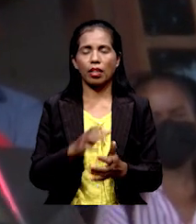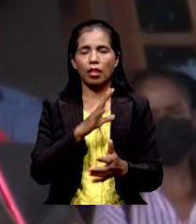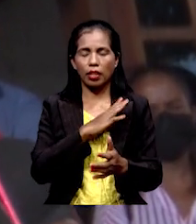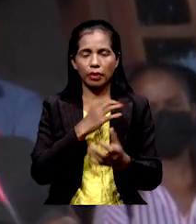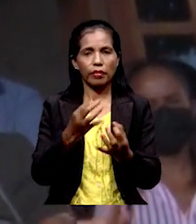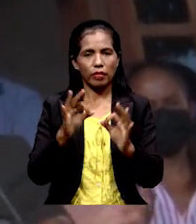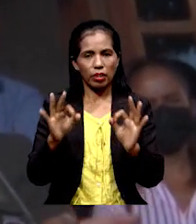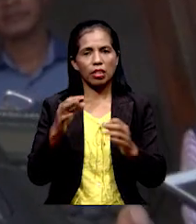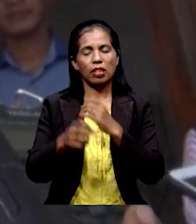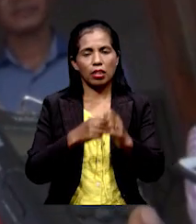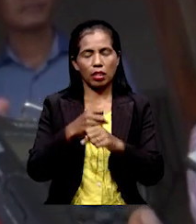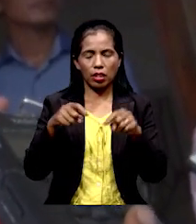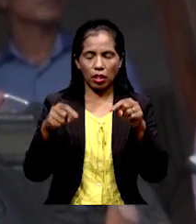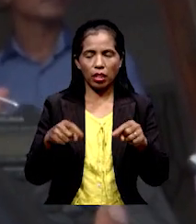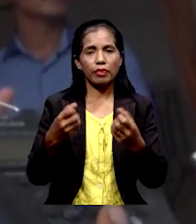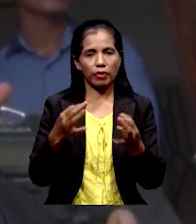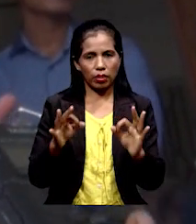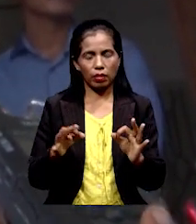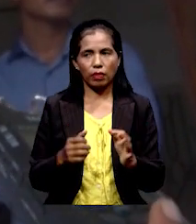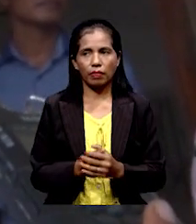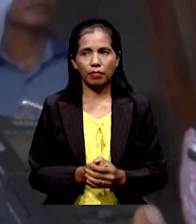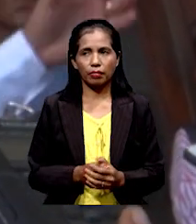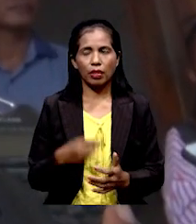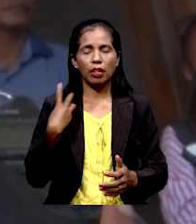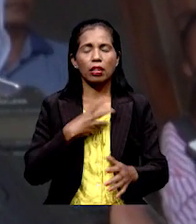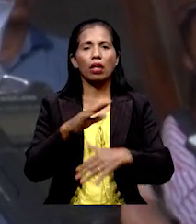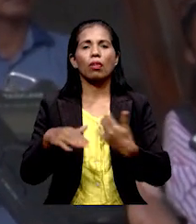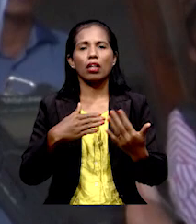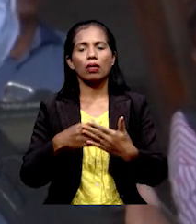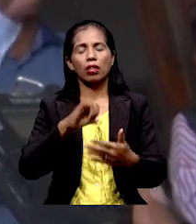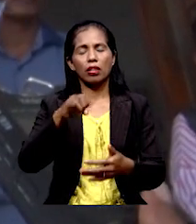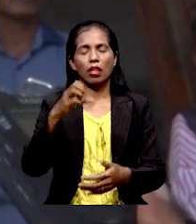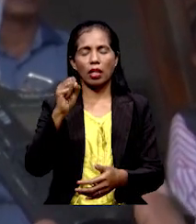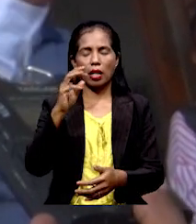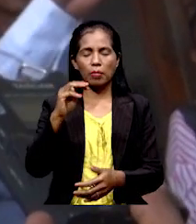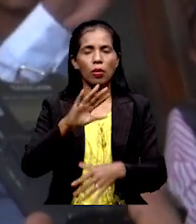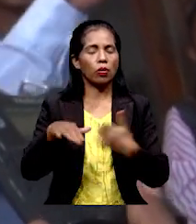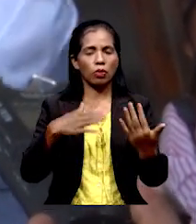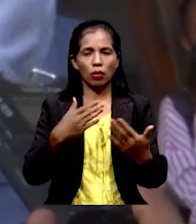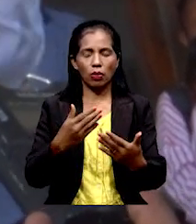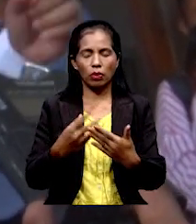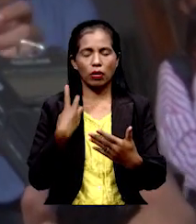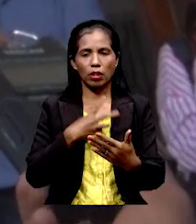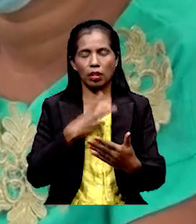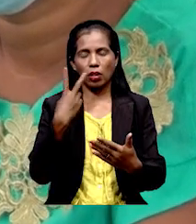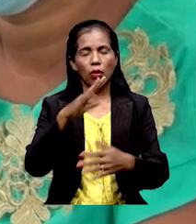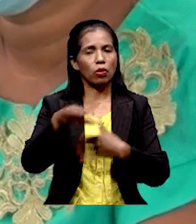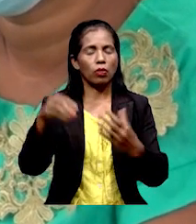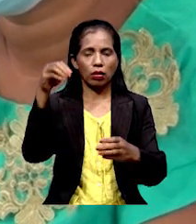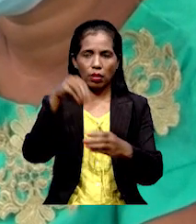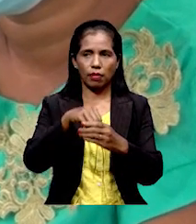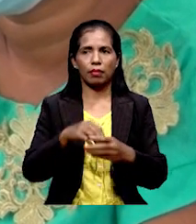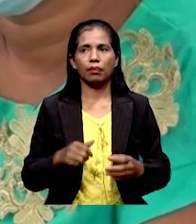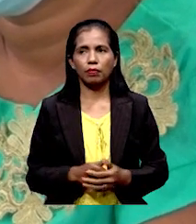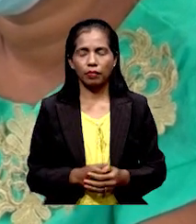lebih kau tu berapa? Kuliah kau nama apa? James ni butuh helara tu. Itulah berfaham betul kau kau ni kerja kita butuh helara tu. Mas